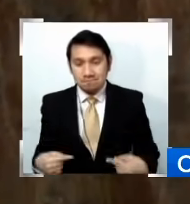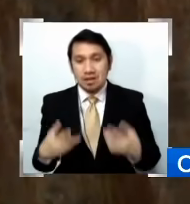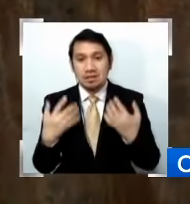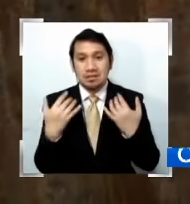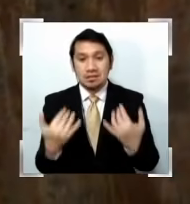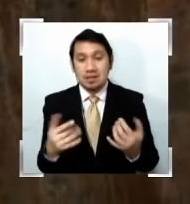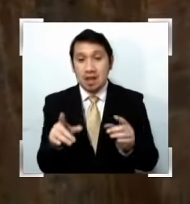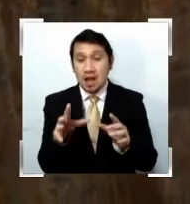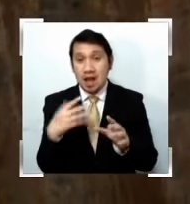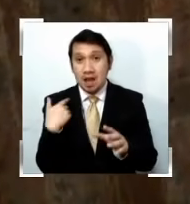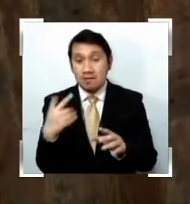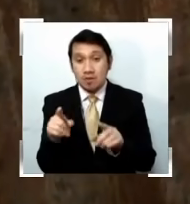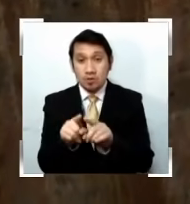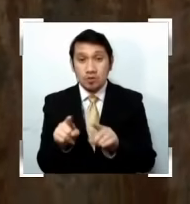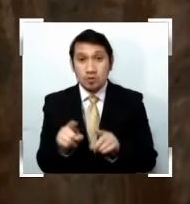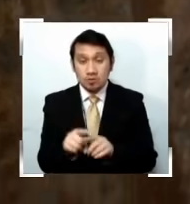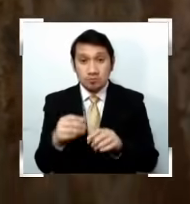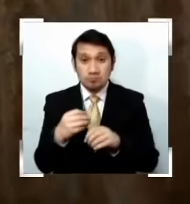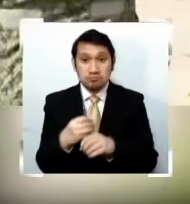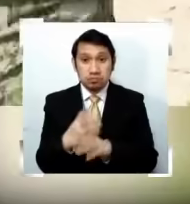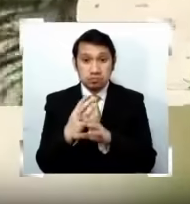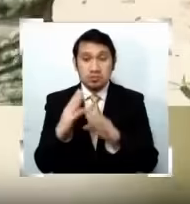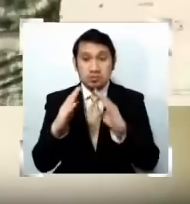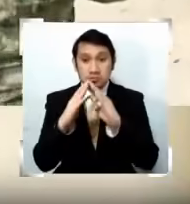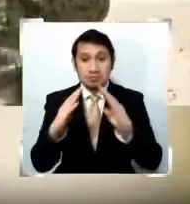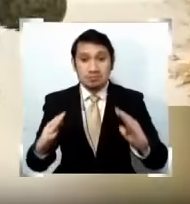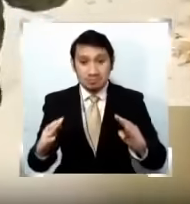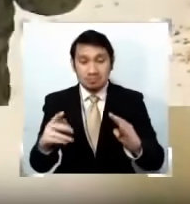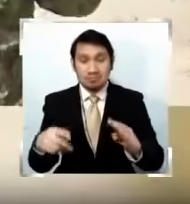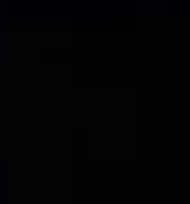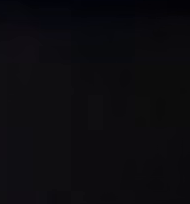pinsala ang kubo ng mga biktima.